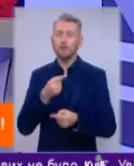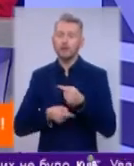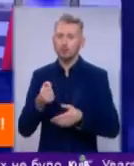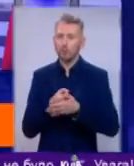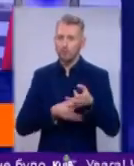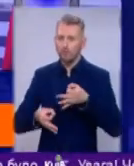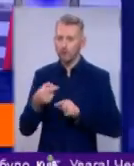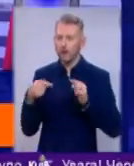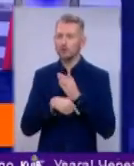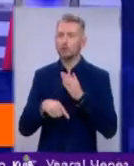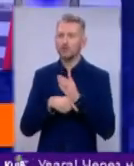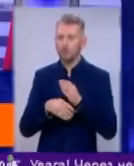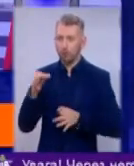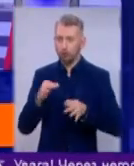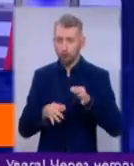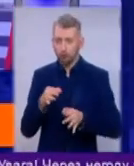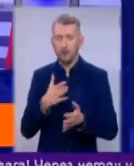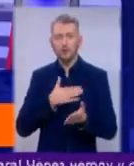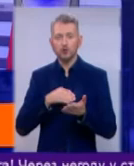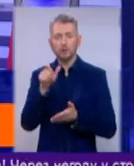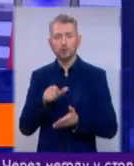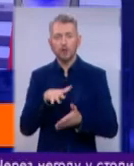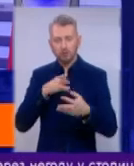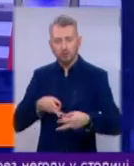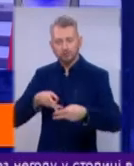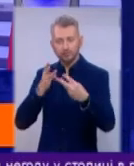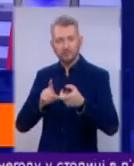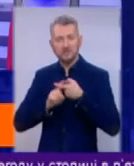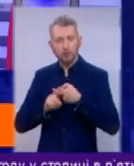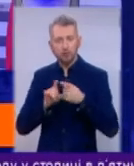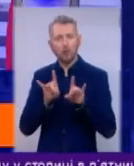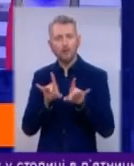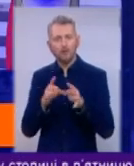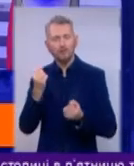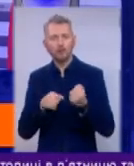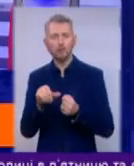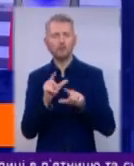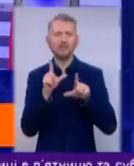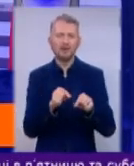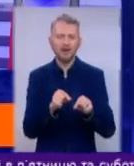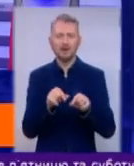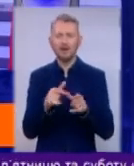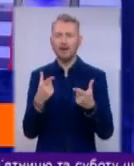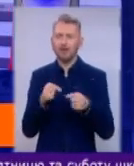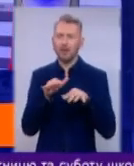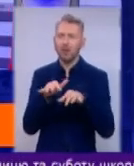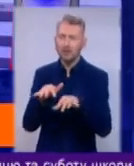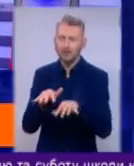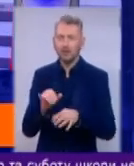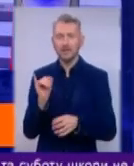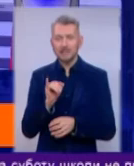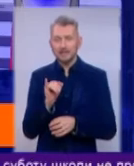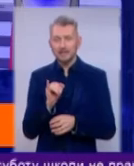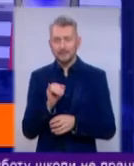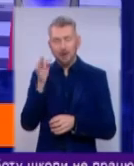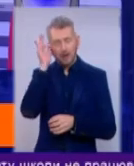Дякуємо. У нас Аліна Матвійчук була на прямому зв'язку, розказала водіям, куди їхати, куди не варто. Ну, і взагалі, принагідно,